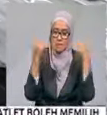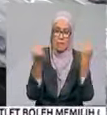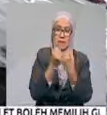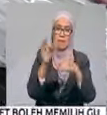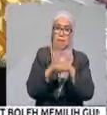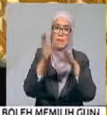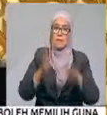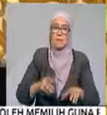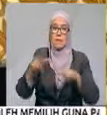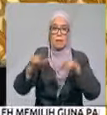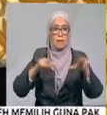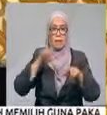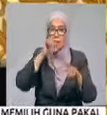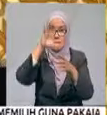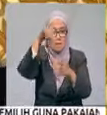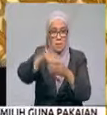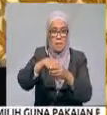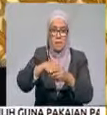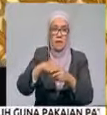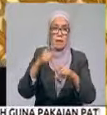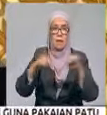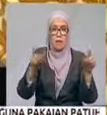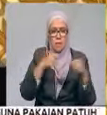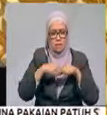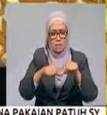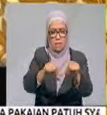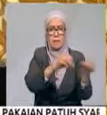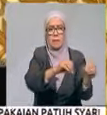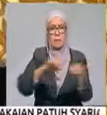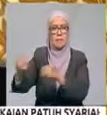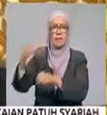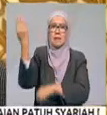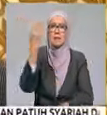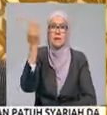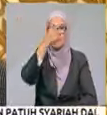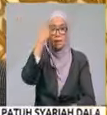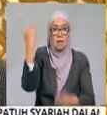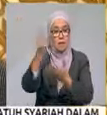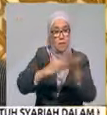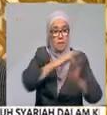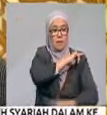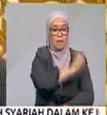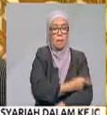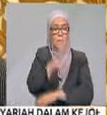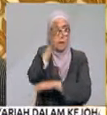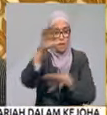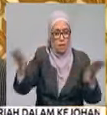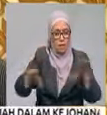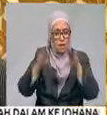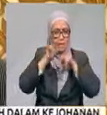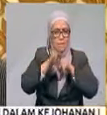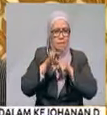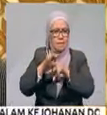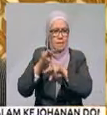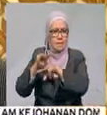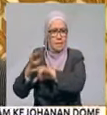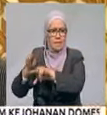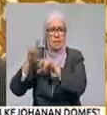berkenaan, sebaliknya beroperasi seperti biasa. Ini kerana pihak berkuasa akan melakukan pemantauan komprehensif.